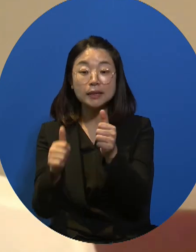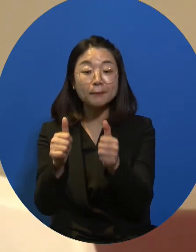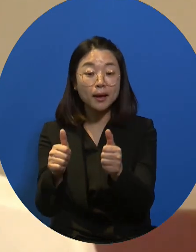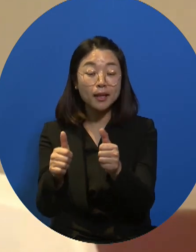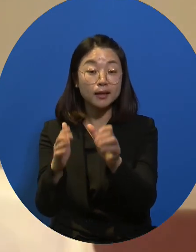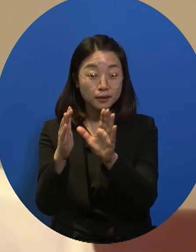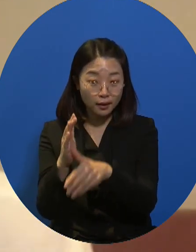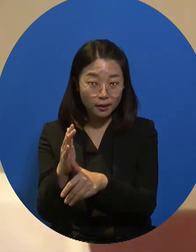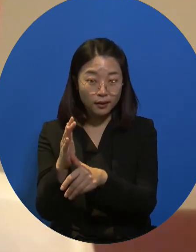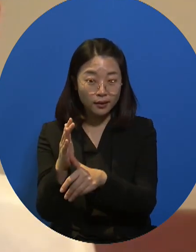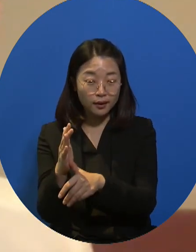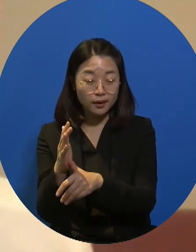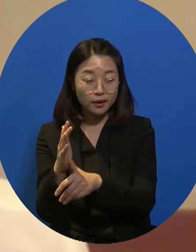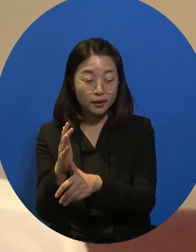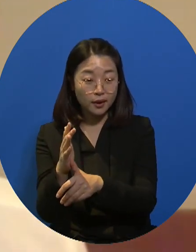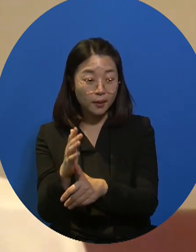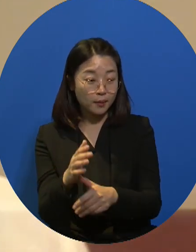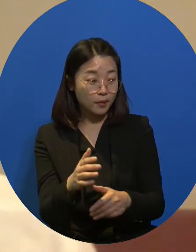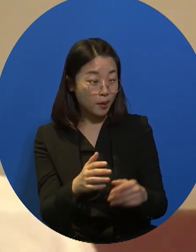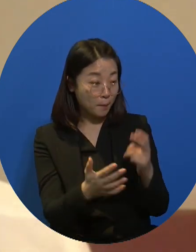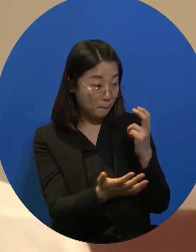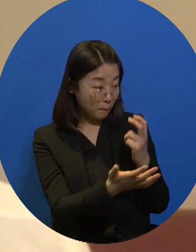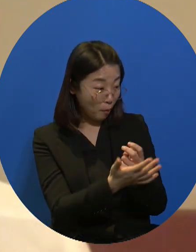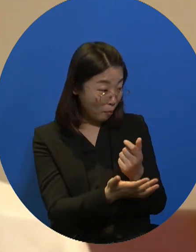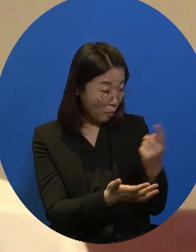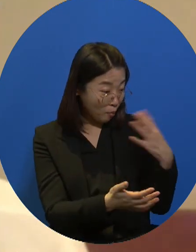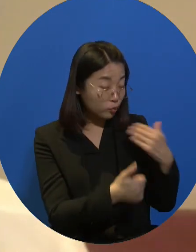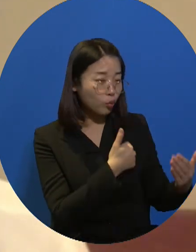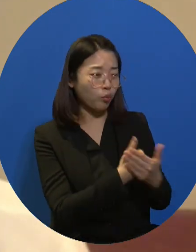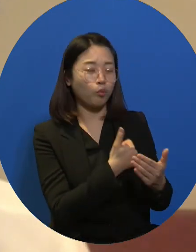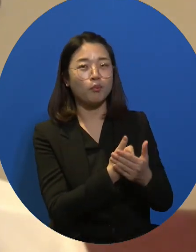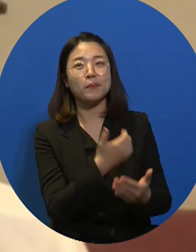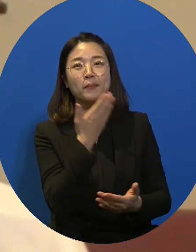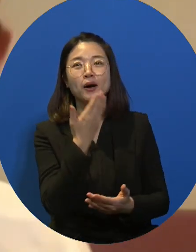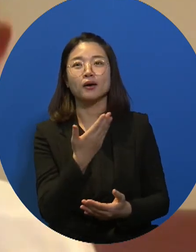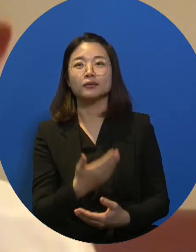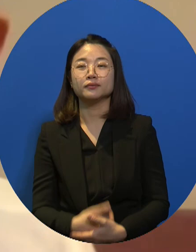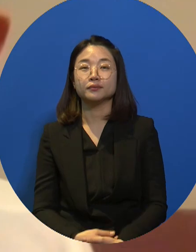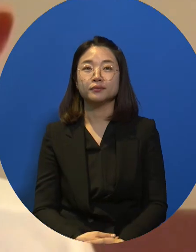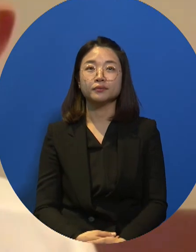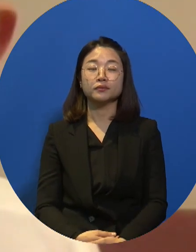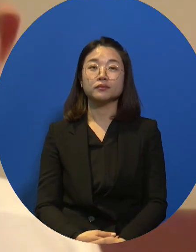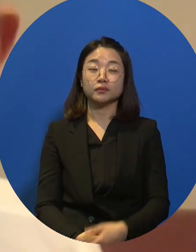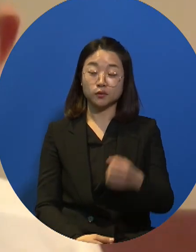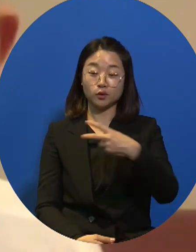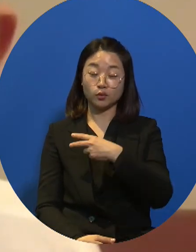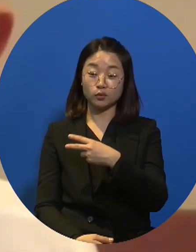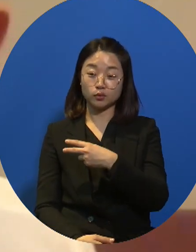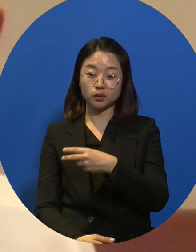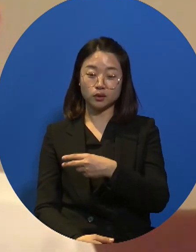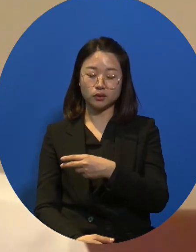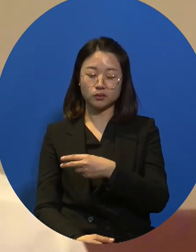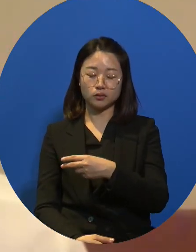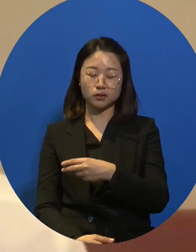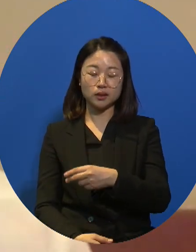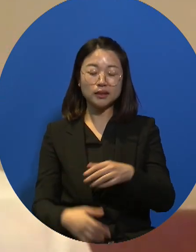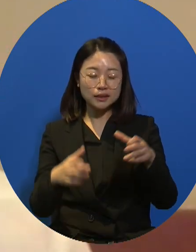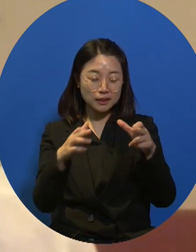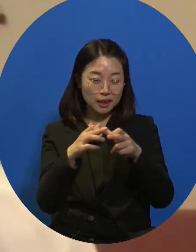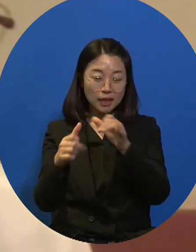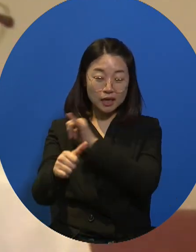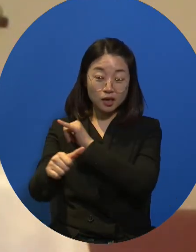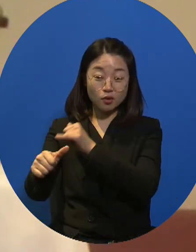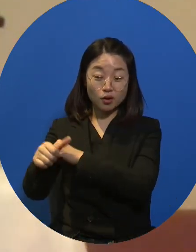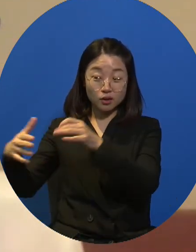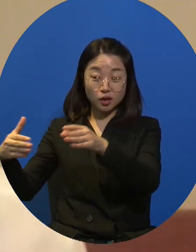권리와 관련된 그런 제도 관련된 부분도 진행이 되고 있습니다. 그래서 CRPD의 선택 의정서도 중요한